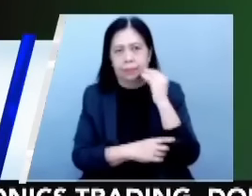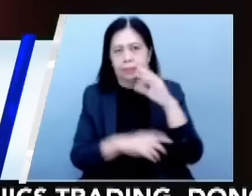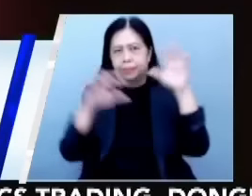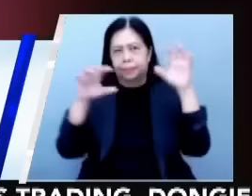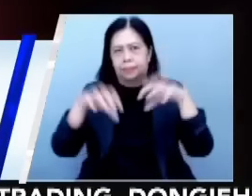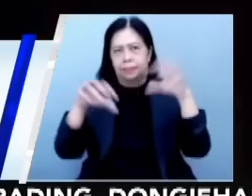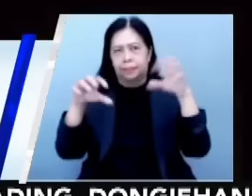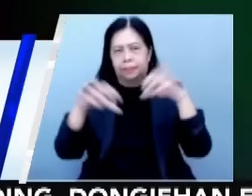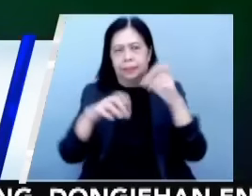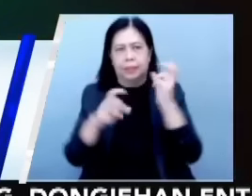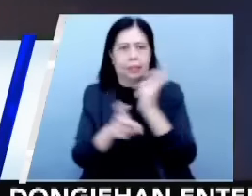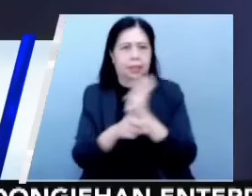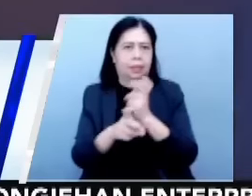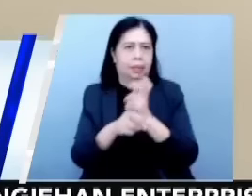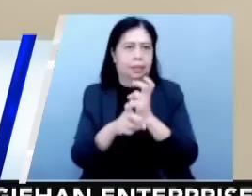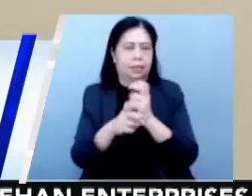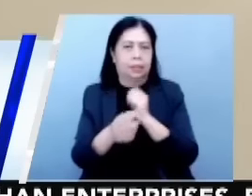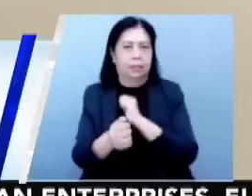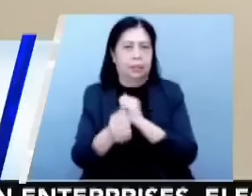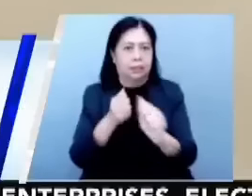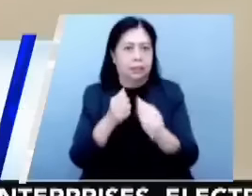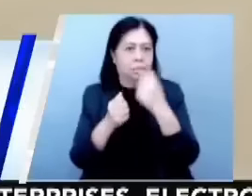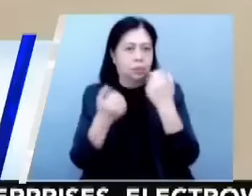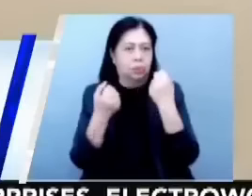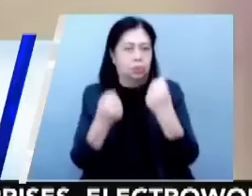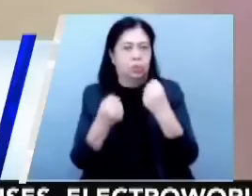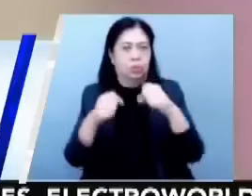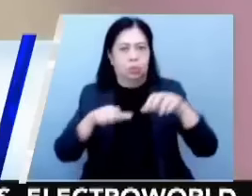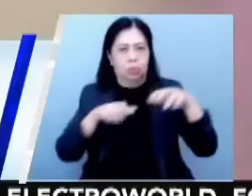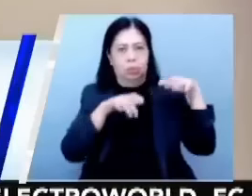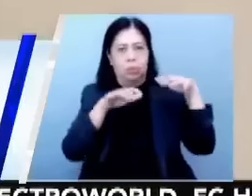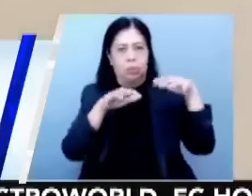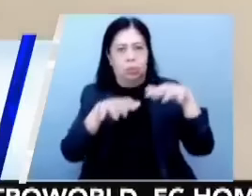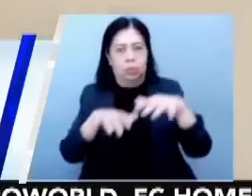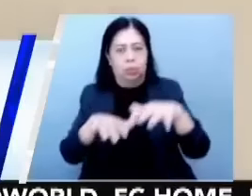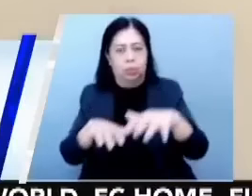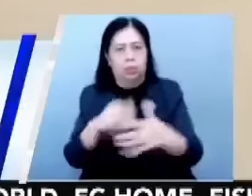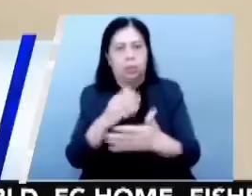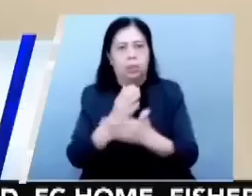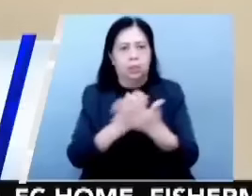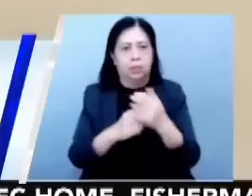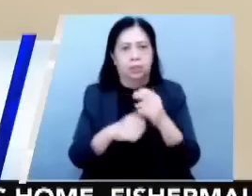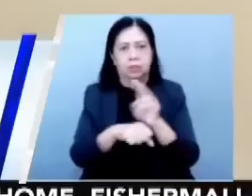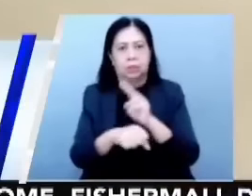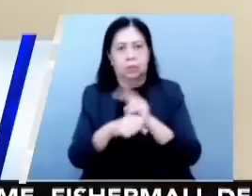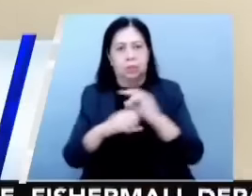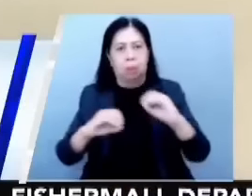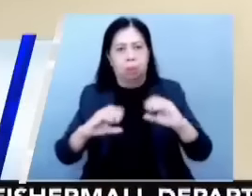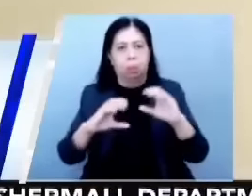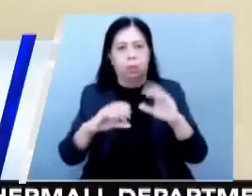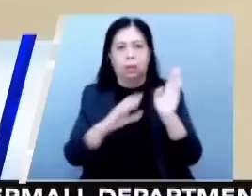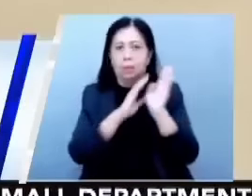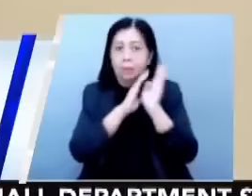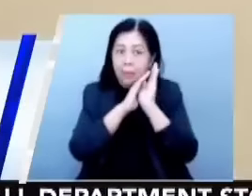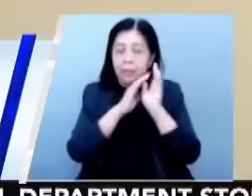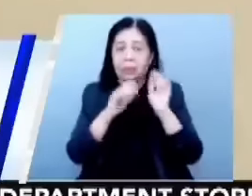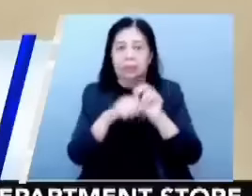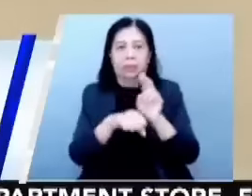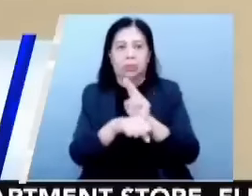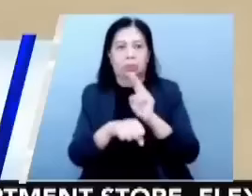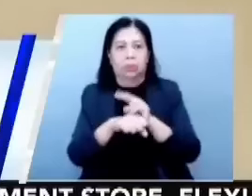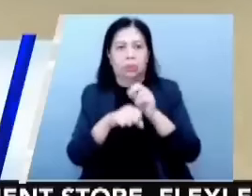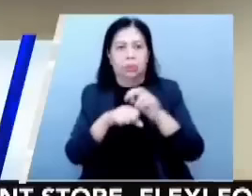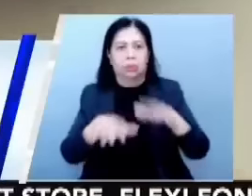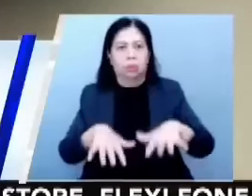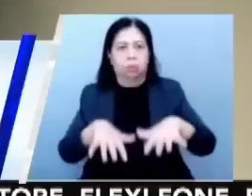ng ilang residente dahil sa malakas na baha. Ang ilan, gumamit na lang ng inflatable bed bilang floating device dahil sa mataas na baha na